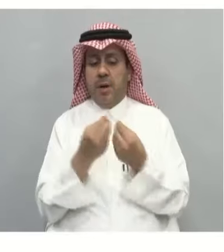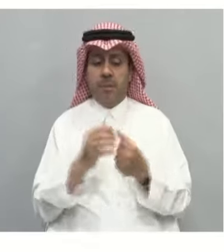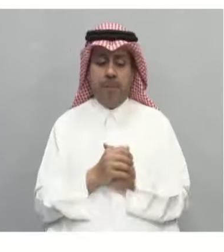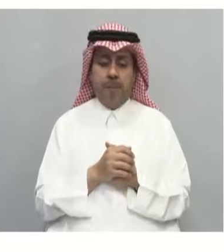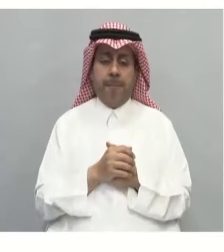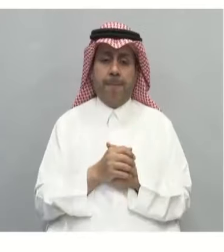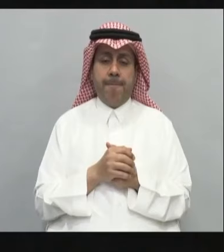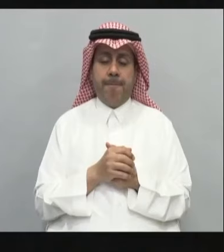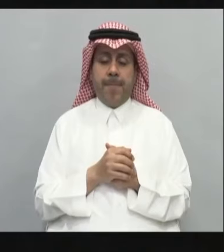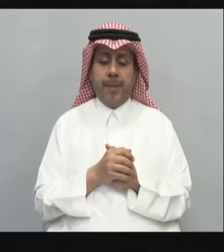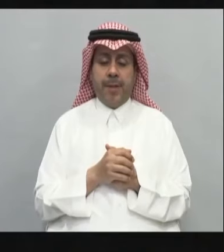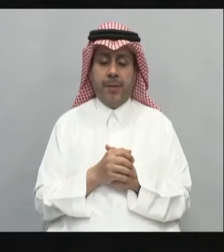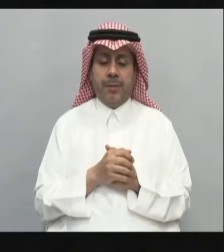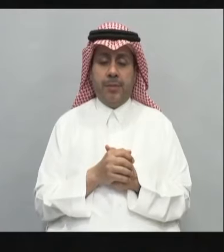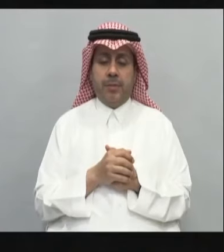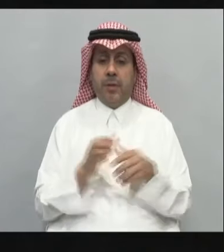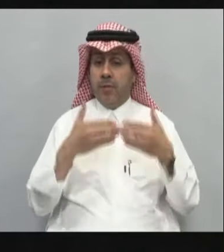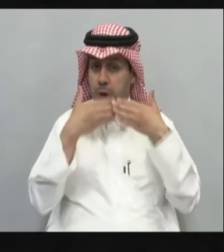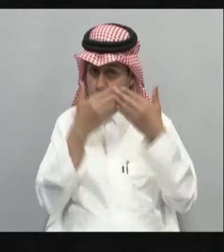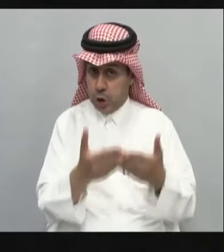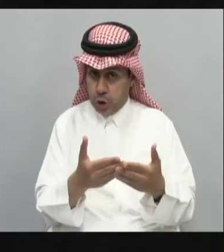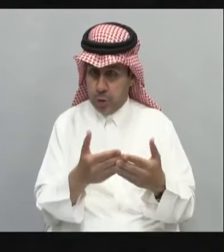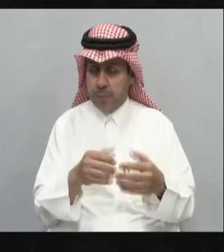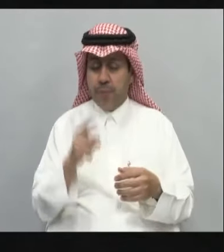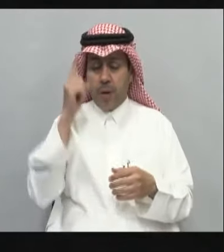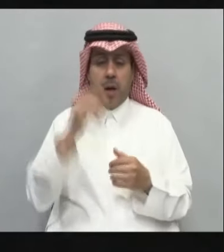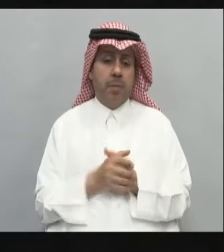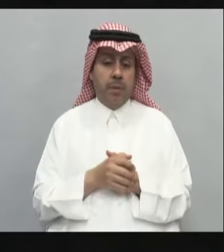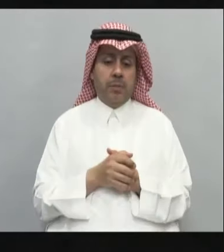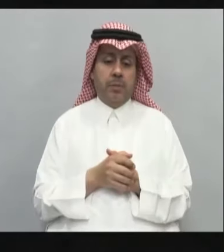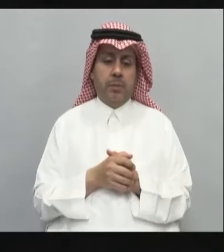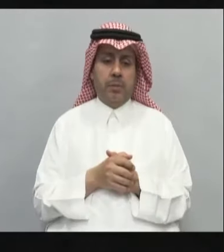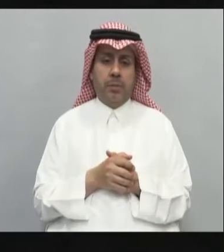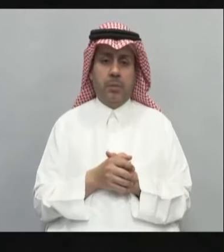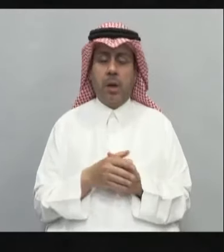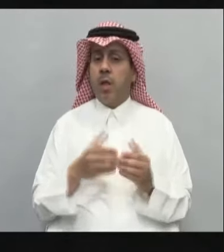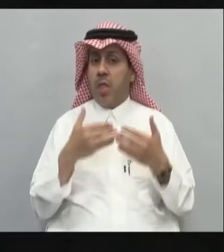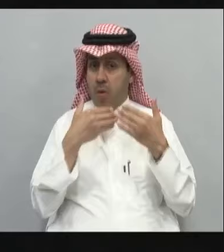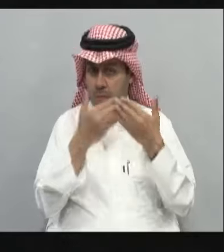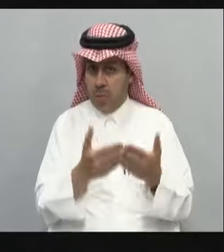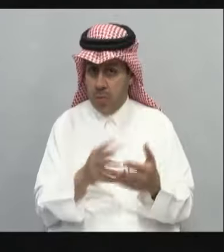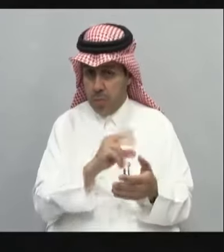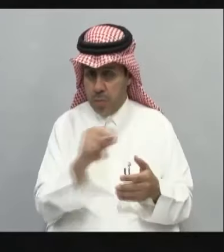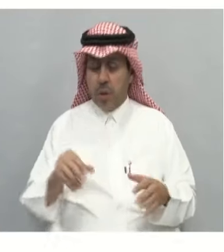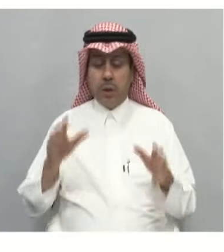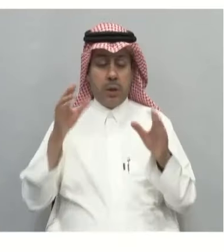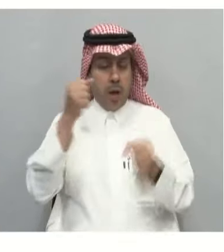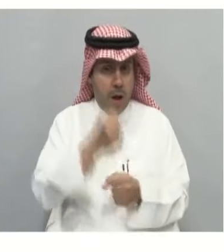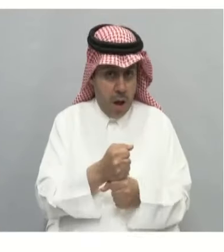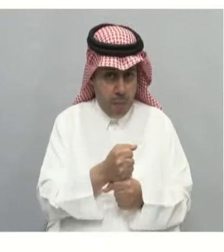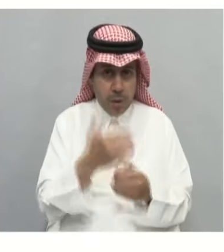له اذا ص في الجماعه ليس منفردا ماذا يكون له من الثوا واب كانما قام